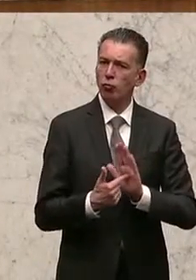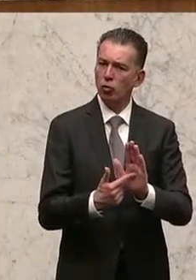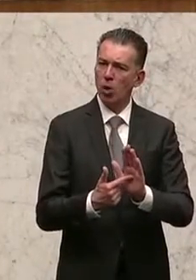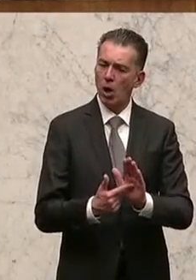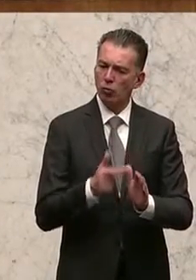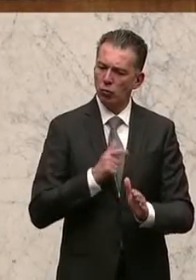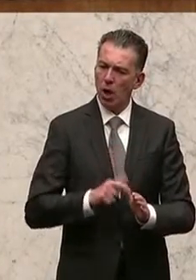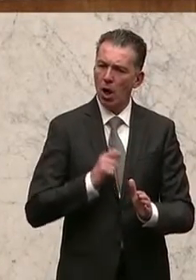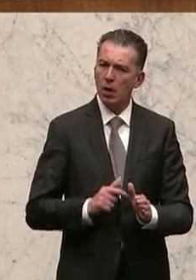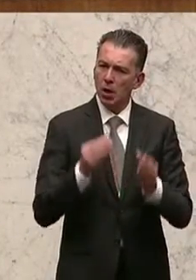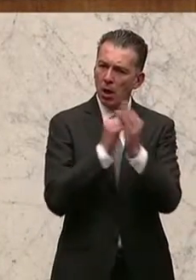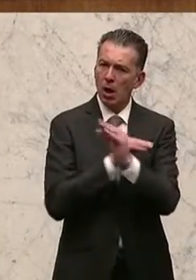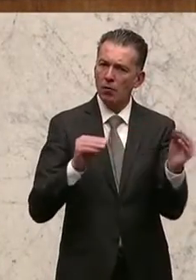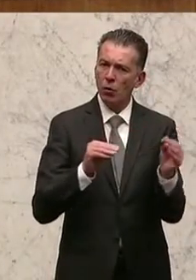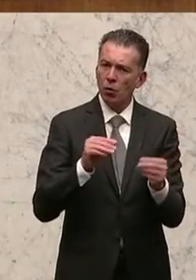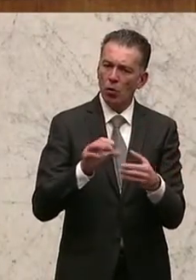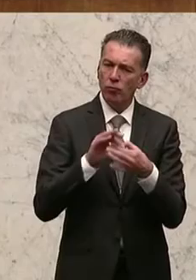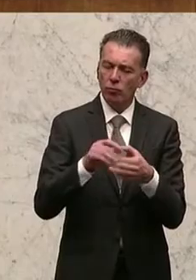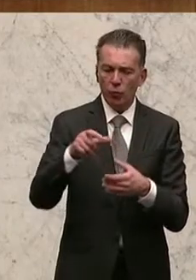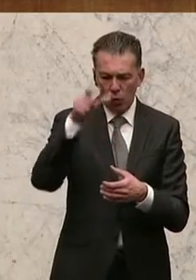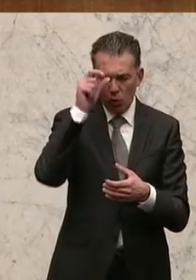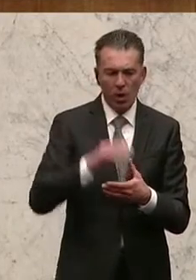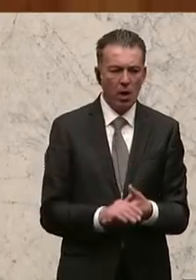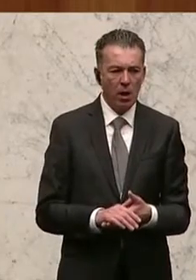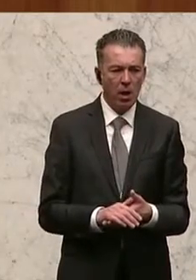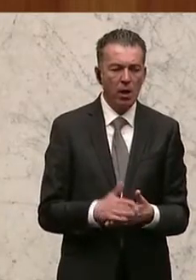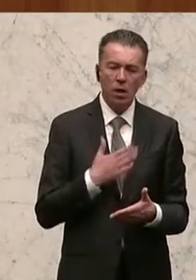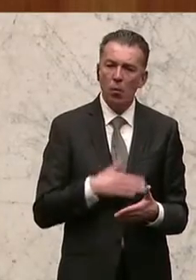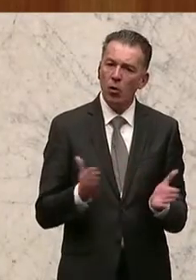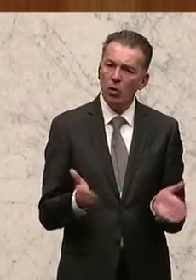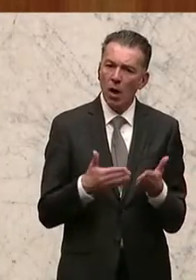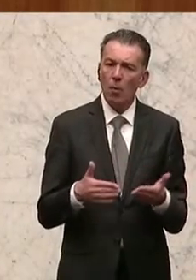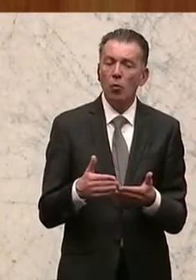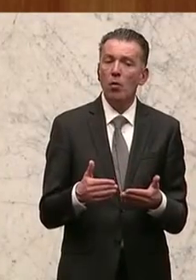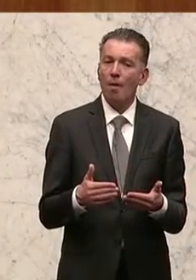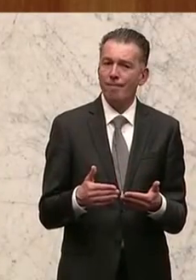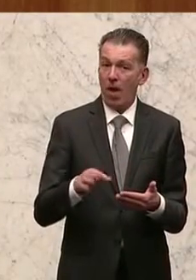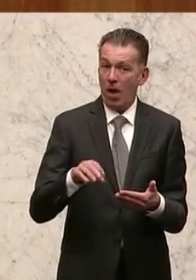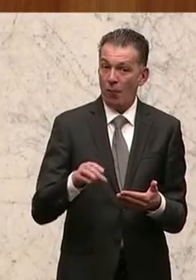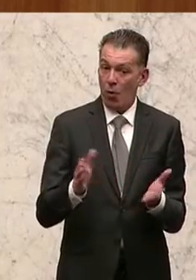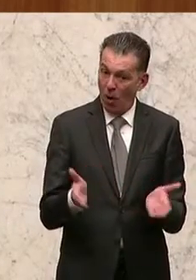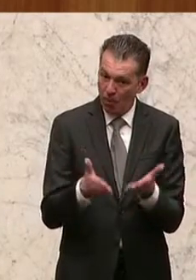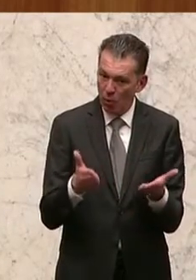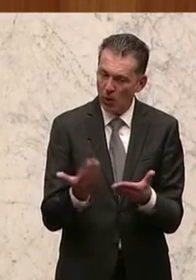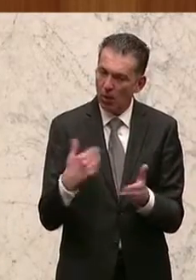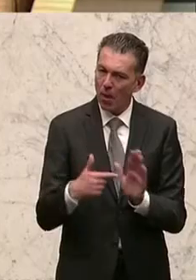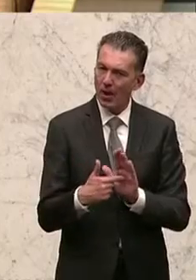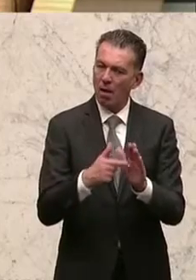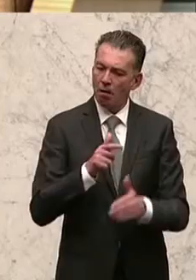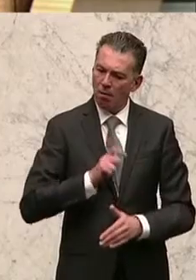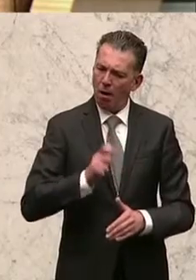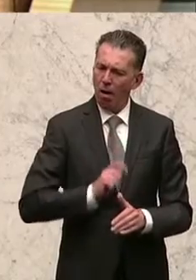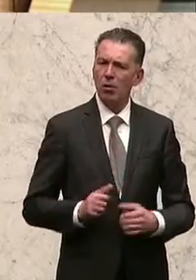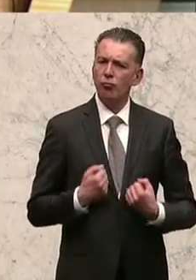Bezug auf die Resolution zur Türkei. Und ich möchte Sie als Freiheitlicher ermuntern, noch mehr Charakter zu zeigen, auch in Bezug auf den